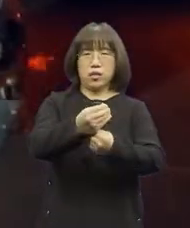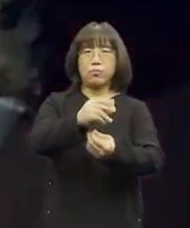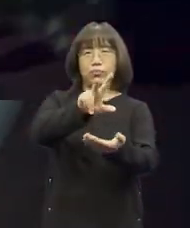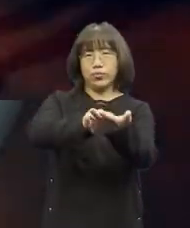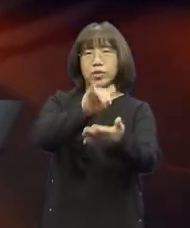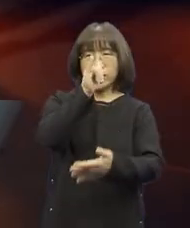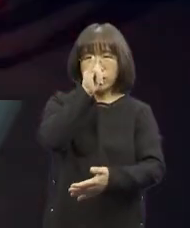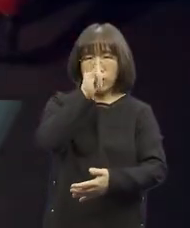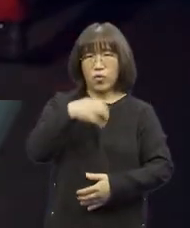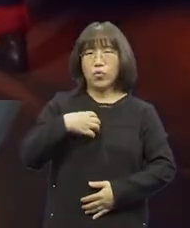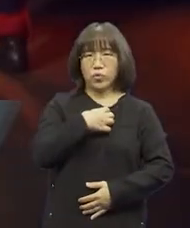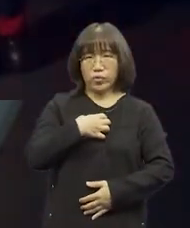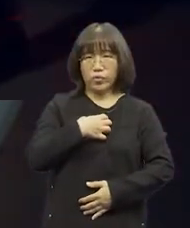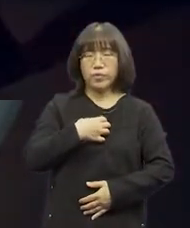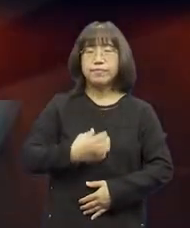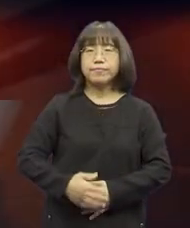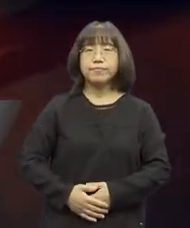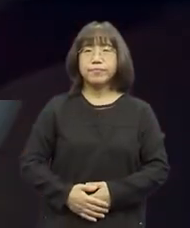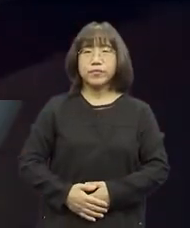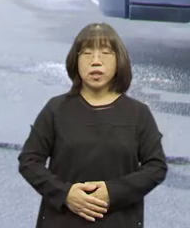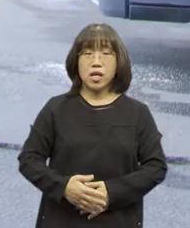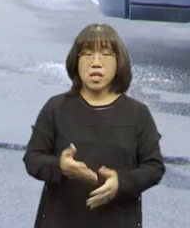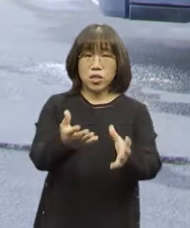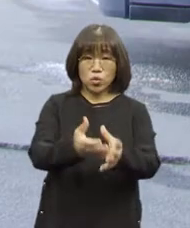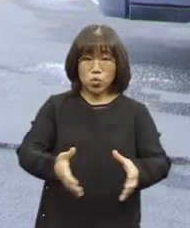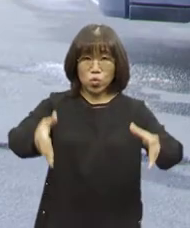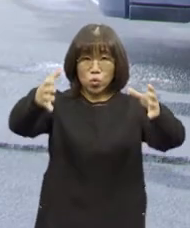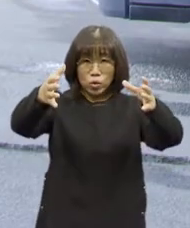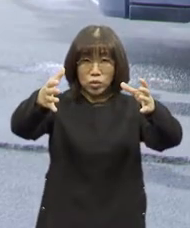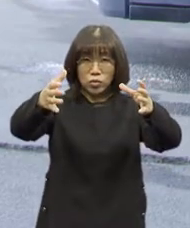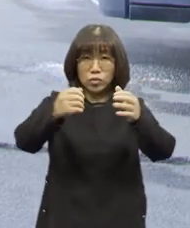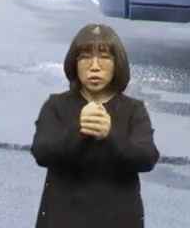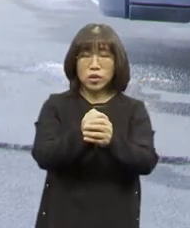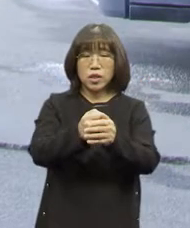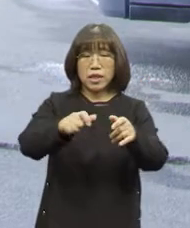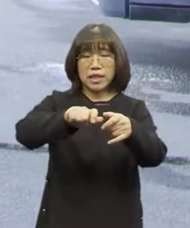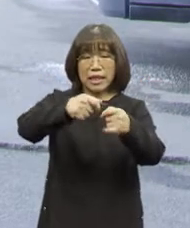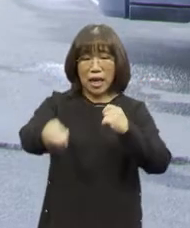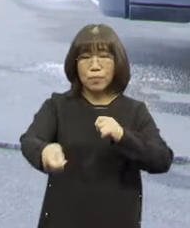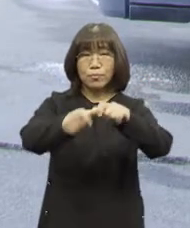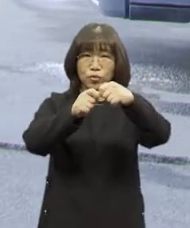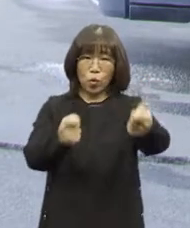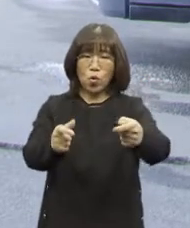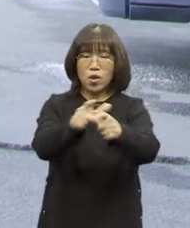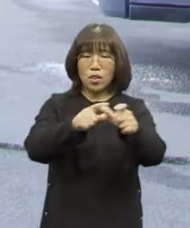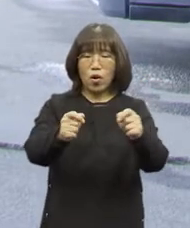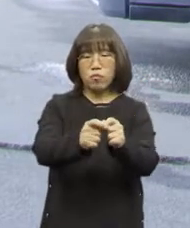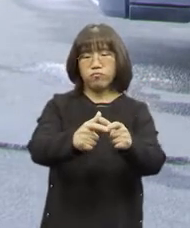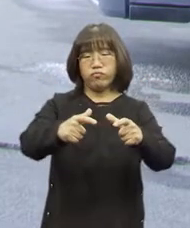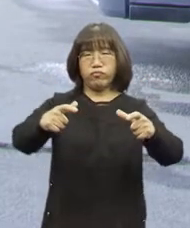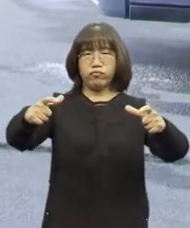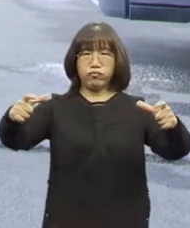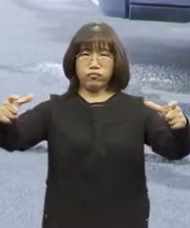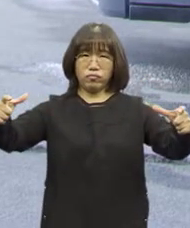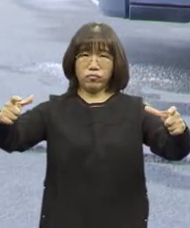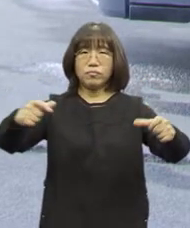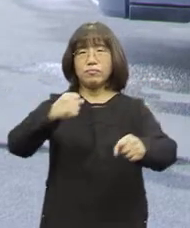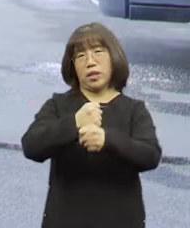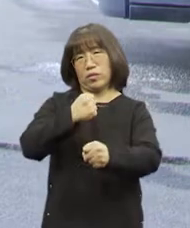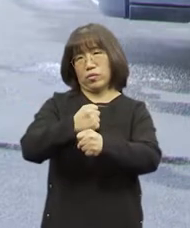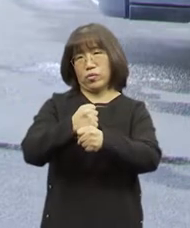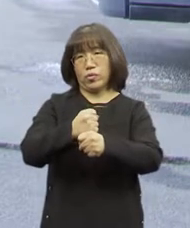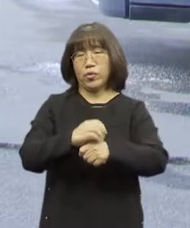위험이 우려돼 왔습니다. 종량제 봉투에 테이프를 붙여가지고 용량을 늘리는 경우가